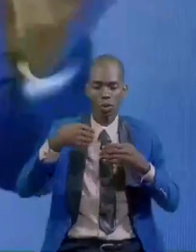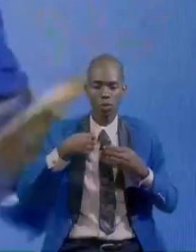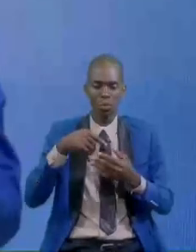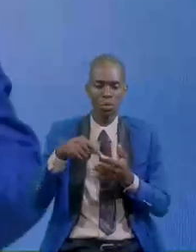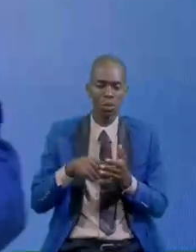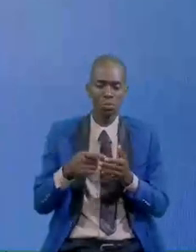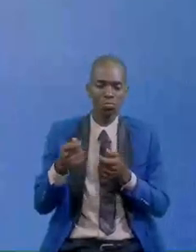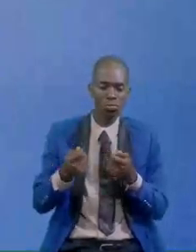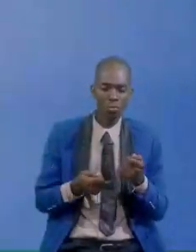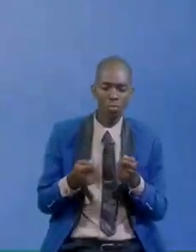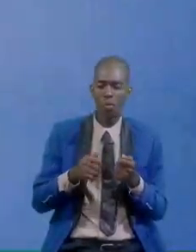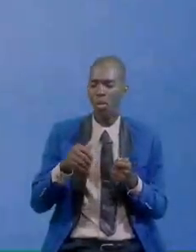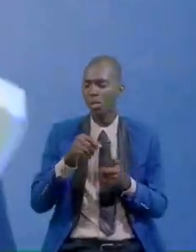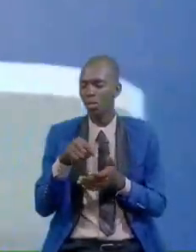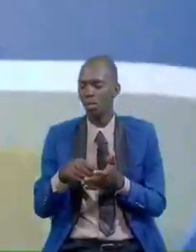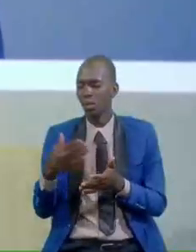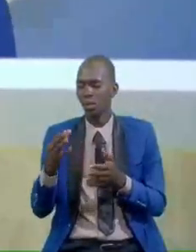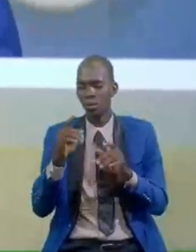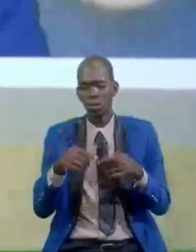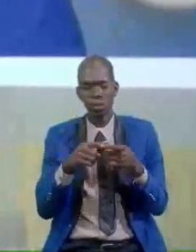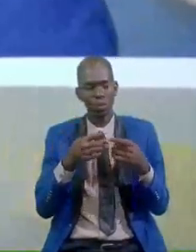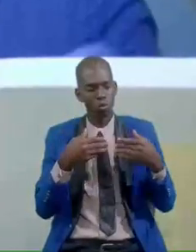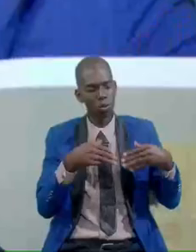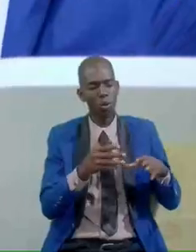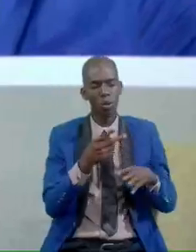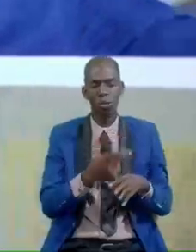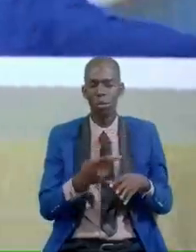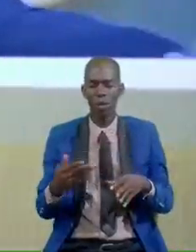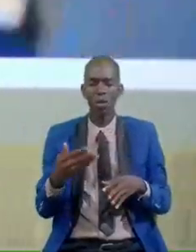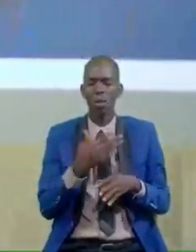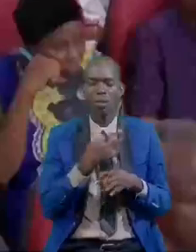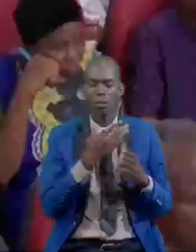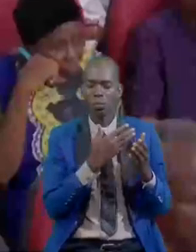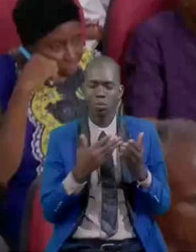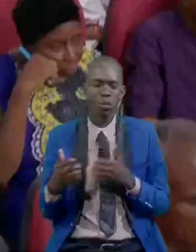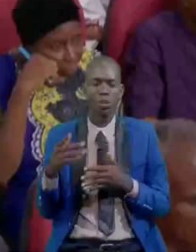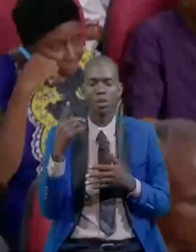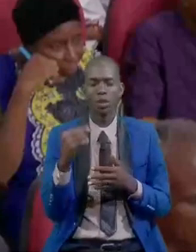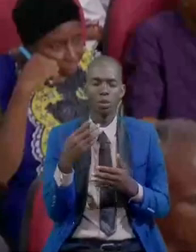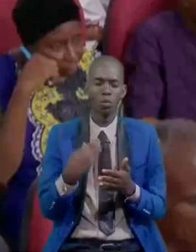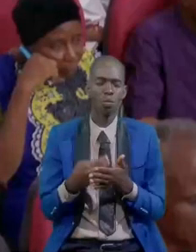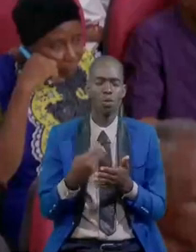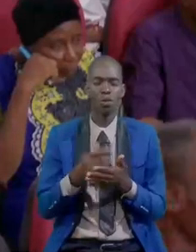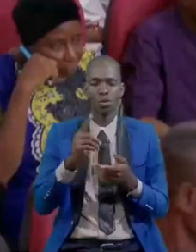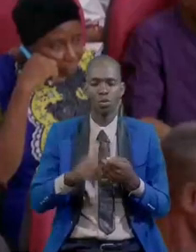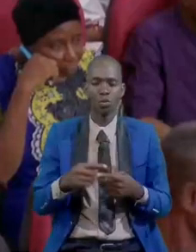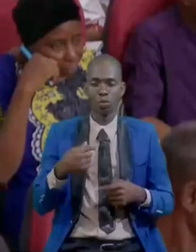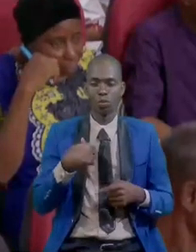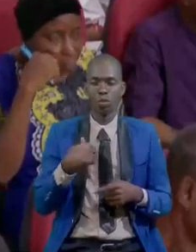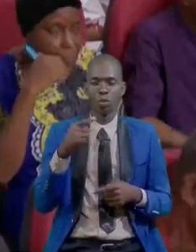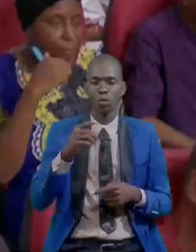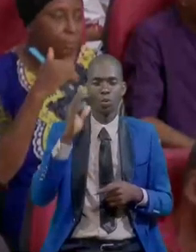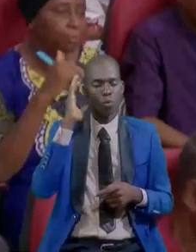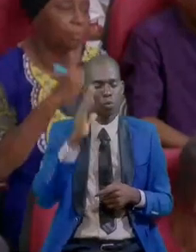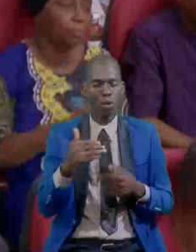tu donnes ceci, si tu vas même, tu vends tes biens et que tu apportes l'argent au pasteur, alors ils mentent, tu vas